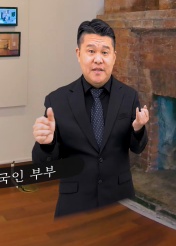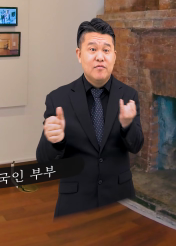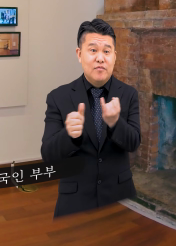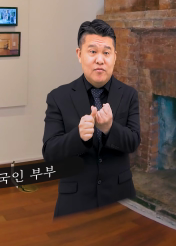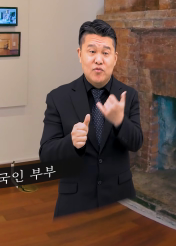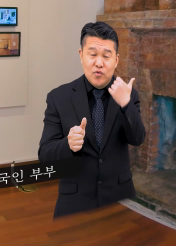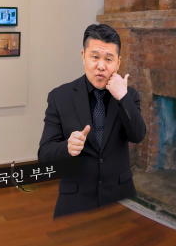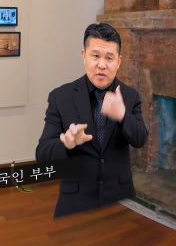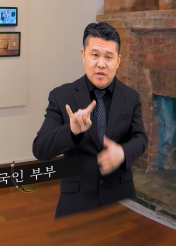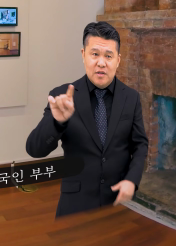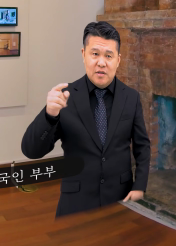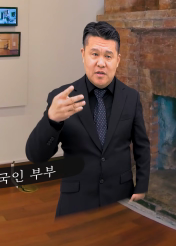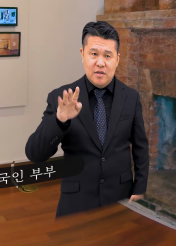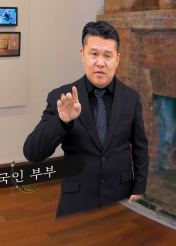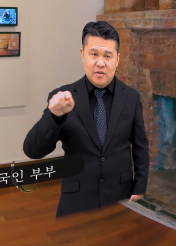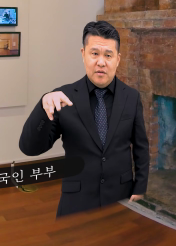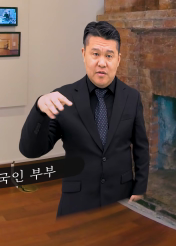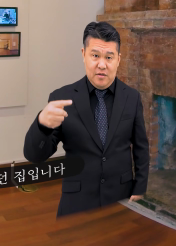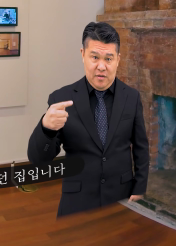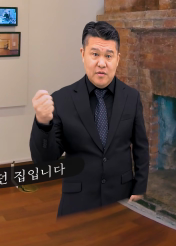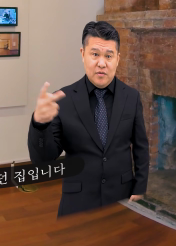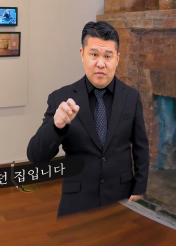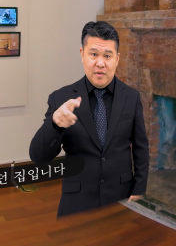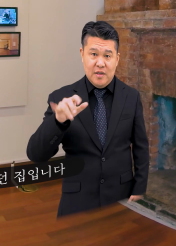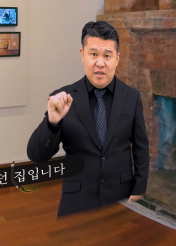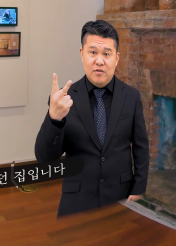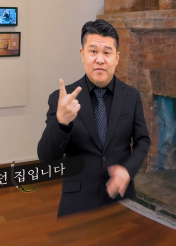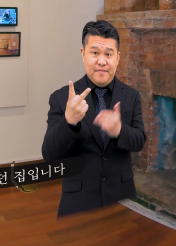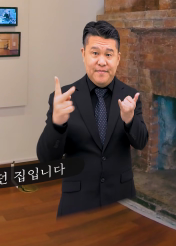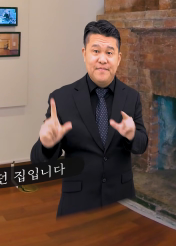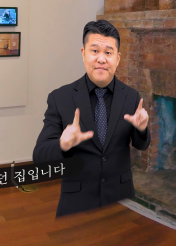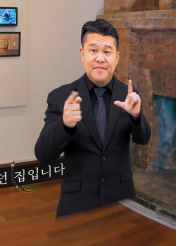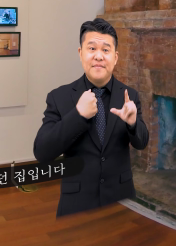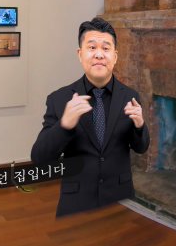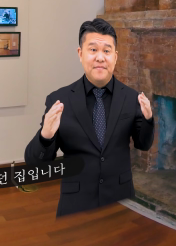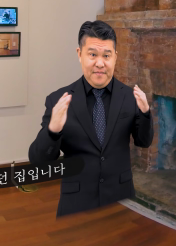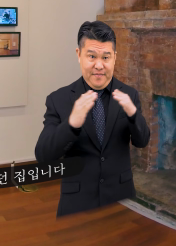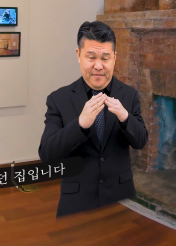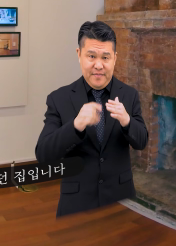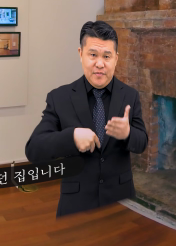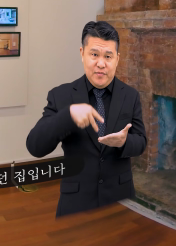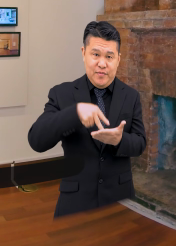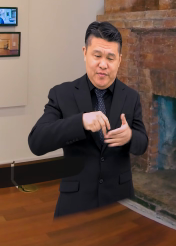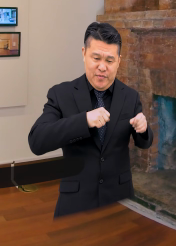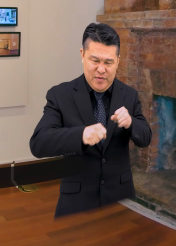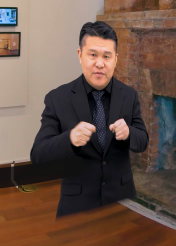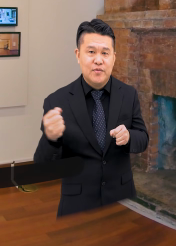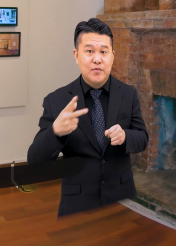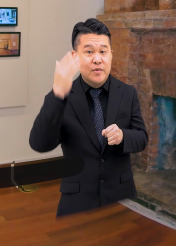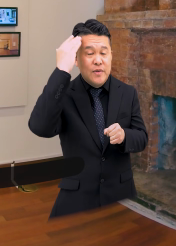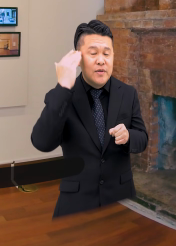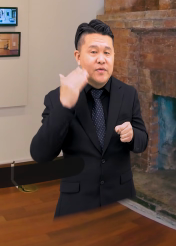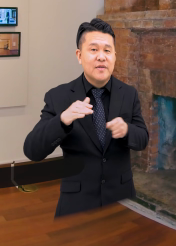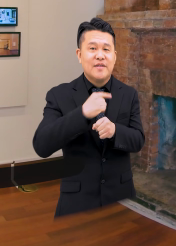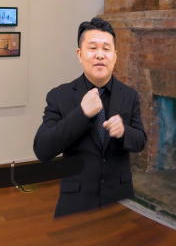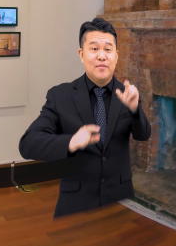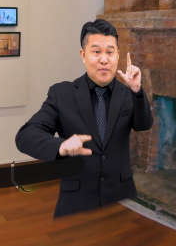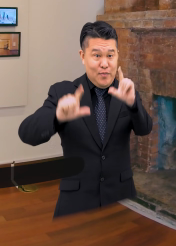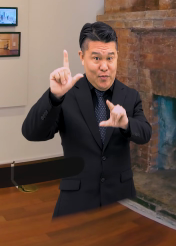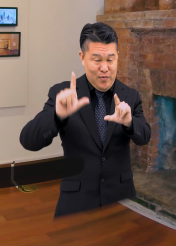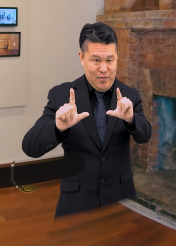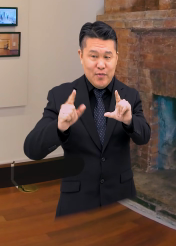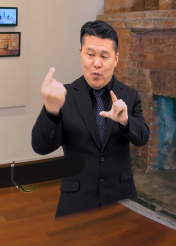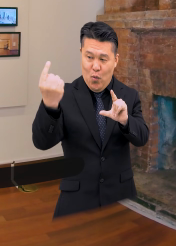딜쿠샤는 한국을 사랑했던 외국인 부부 앨버트 테일러와 메리 테일러가 살았던 집입니다. 그들이 독립운동을 하고